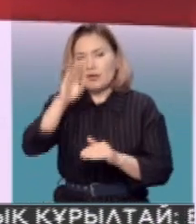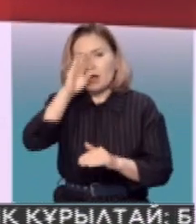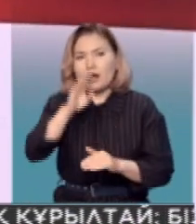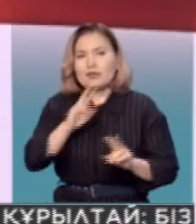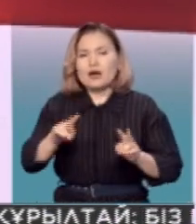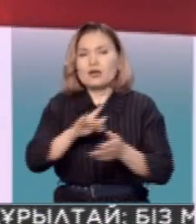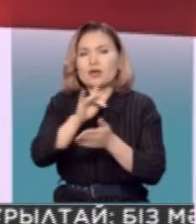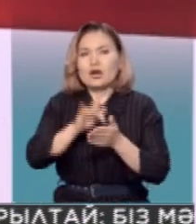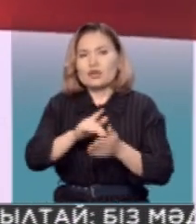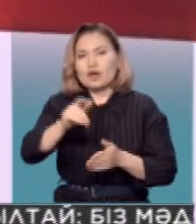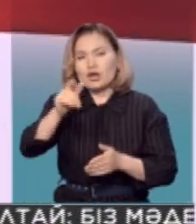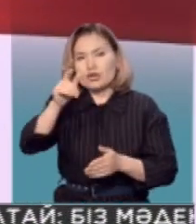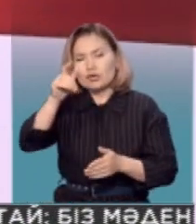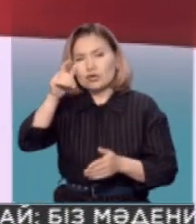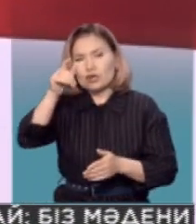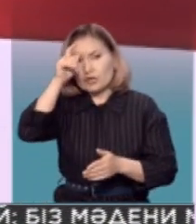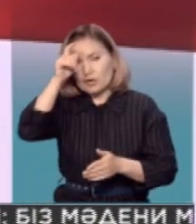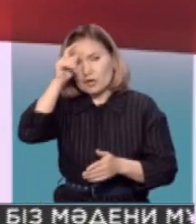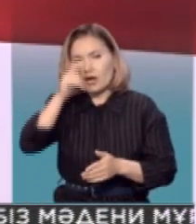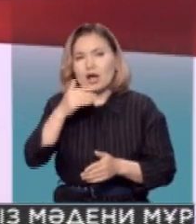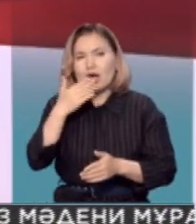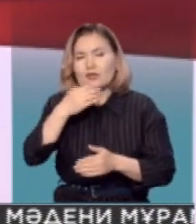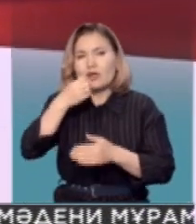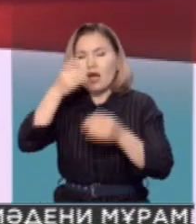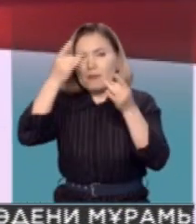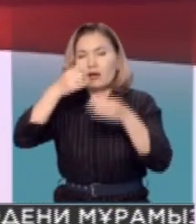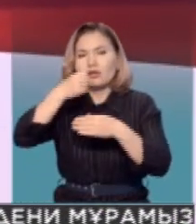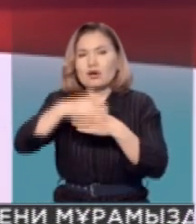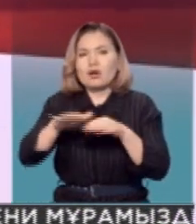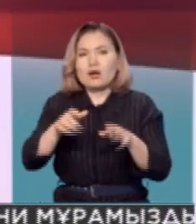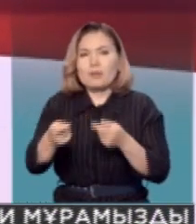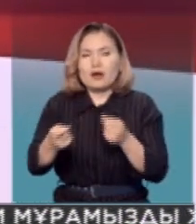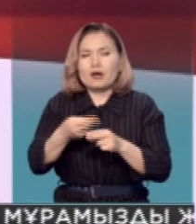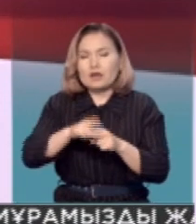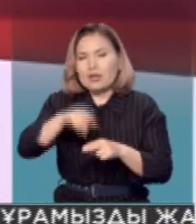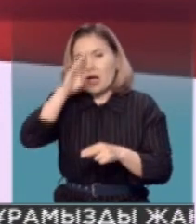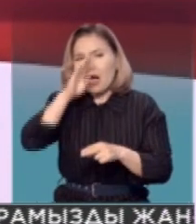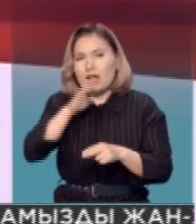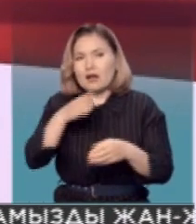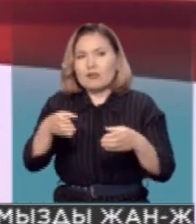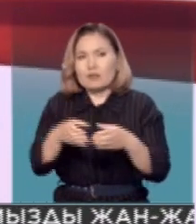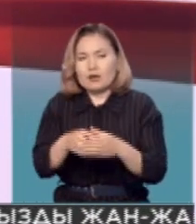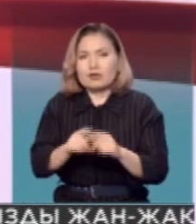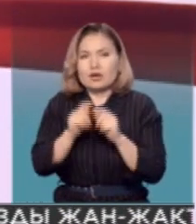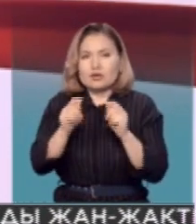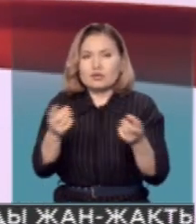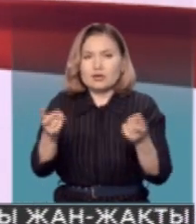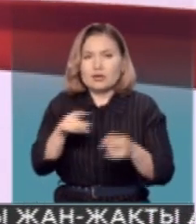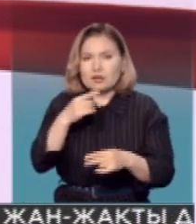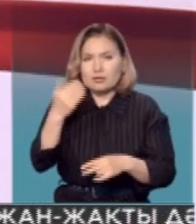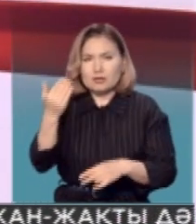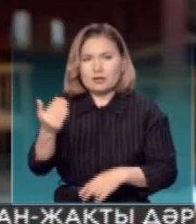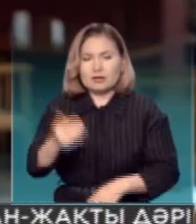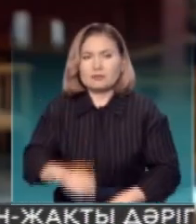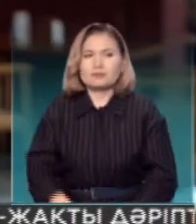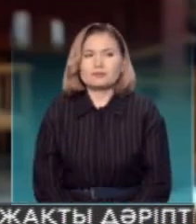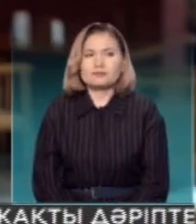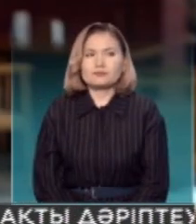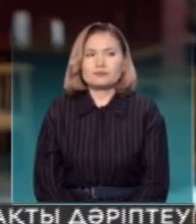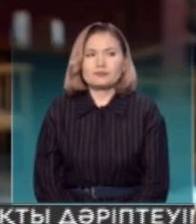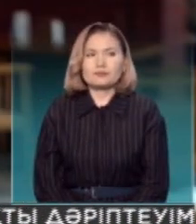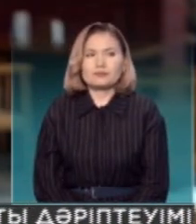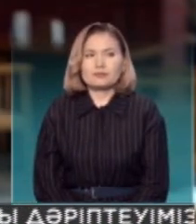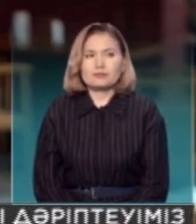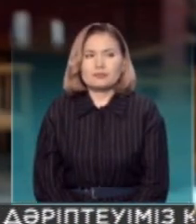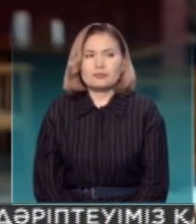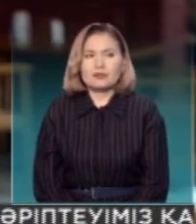Астанадағы түрік етне мәдени орталығының төрағасы Әскер Периев әкелер институтын дамыту қажет деп санайды. Жалғыз басты